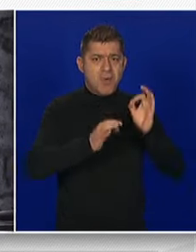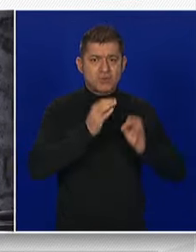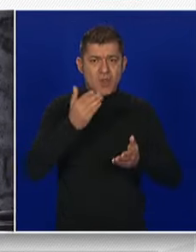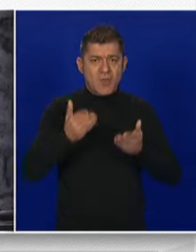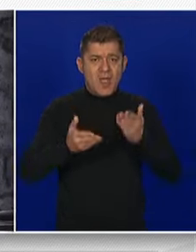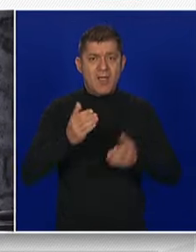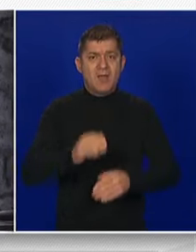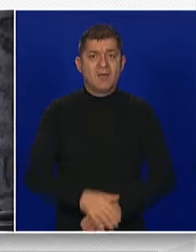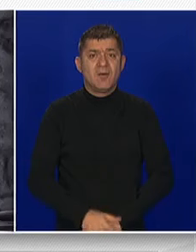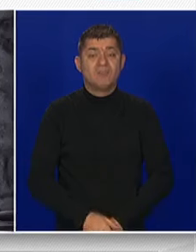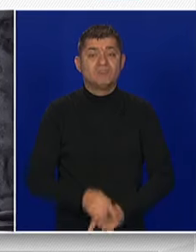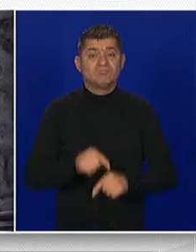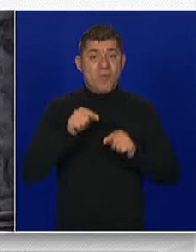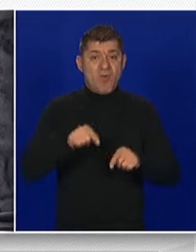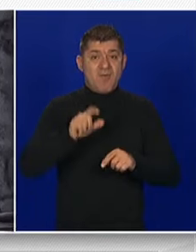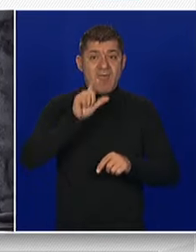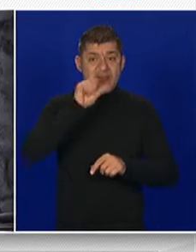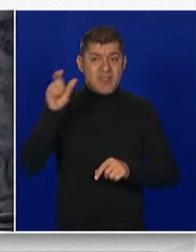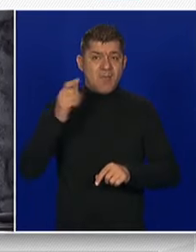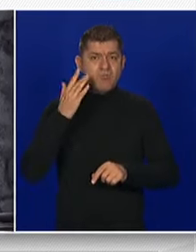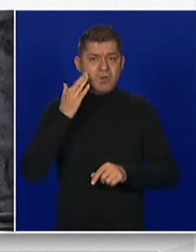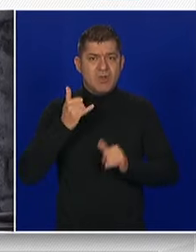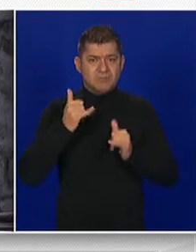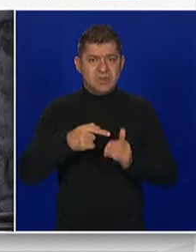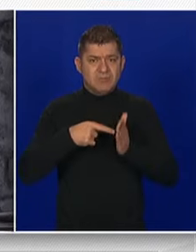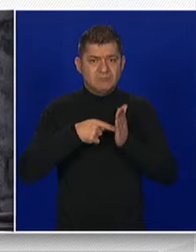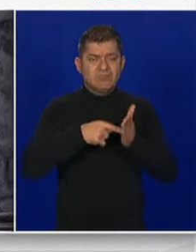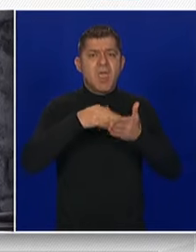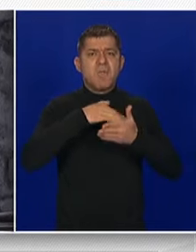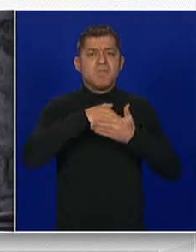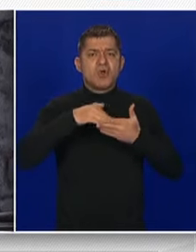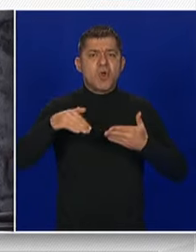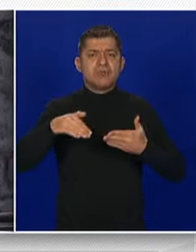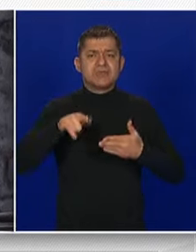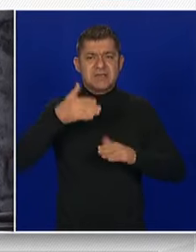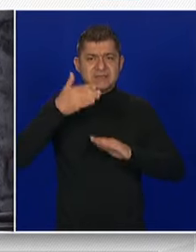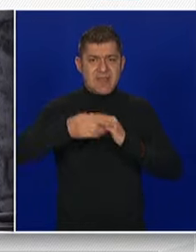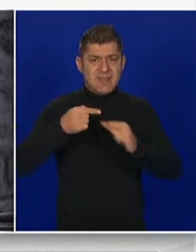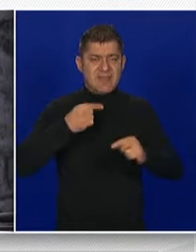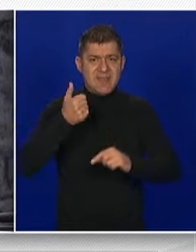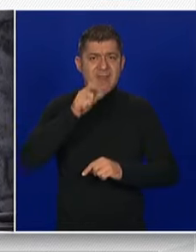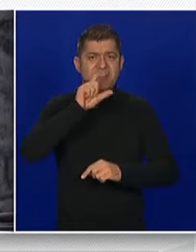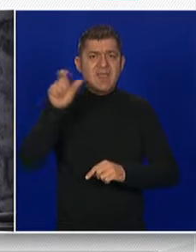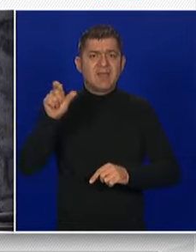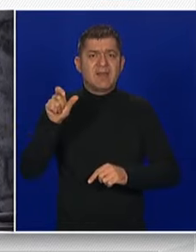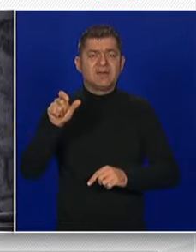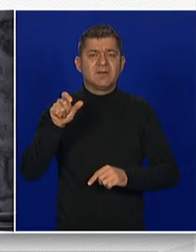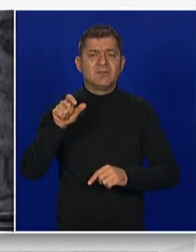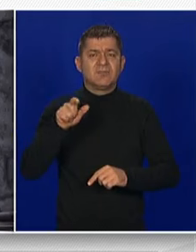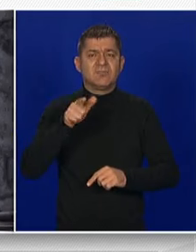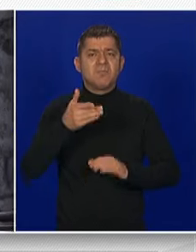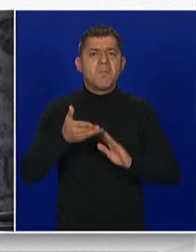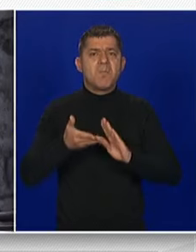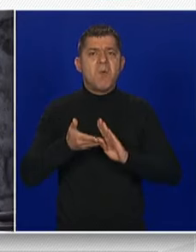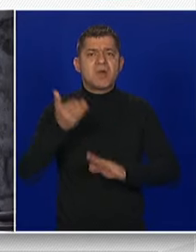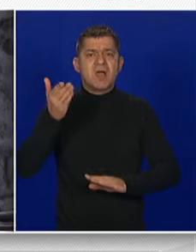Dakle, ove tjedne brojke, tjedni prosjek nam je u zadnjih tjedan dana porasao